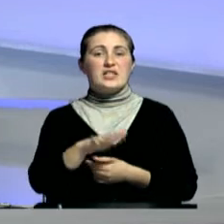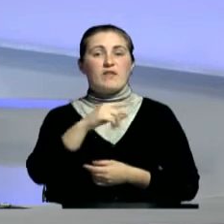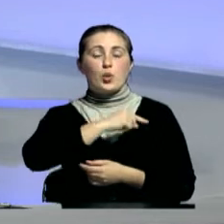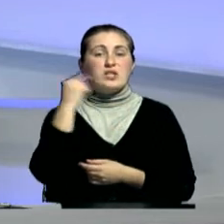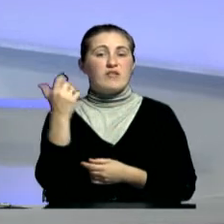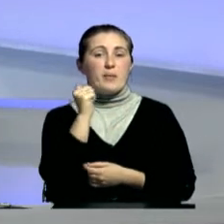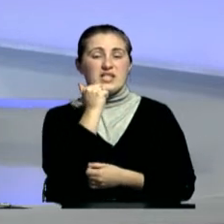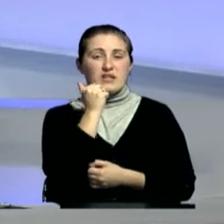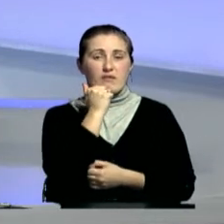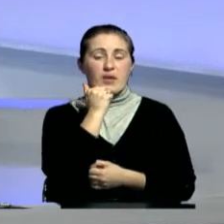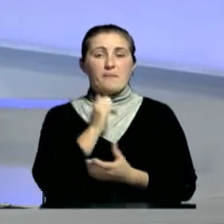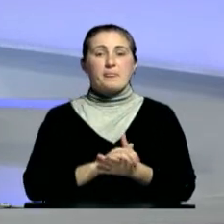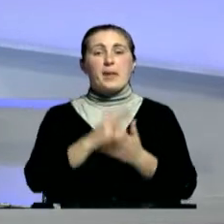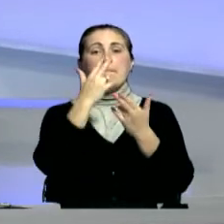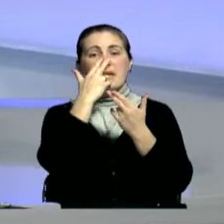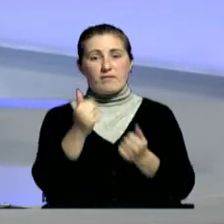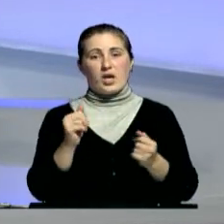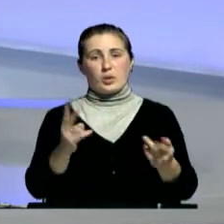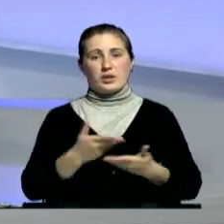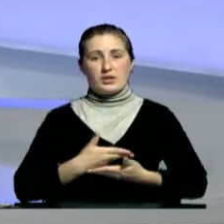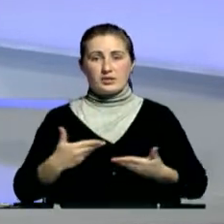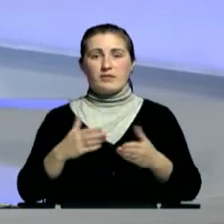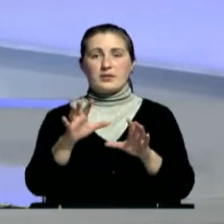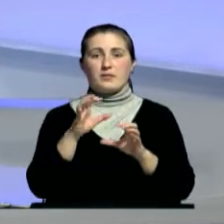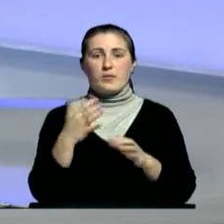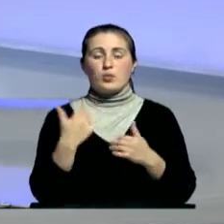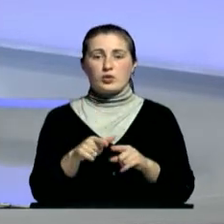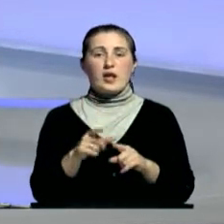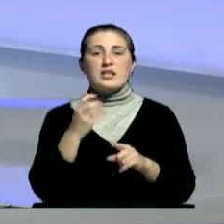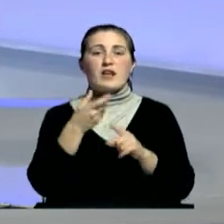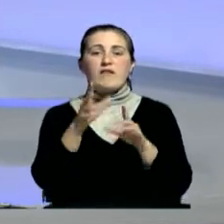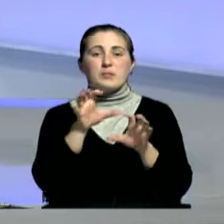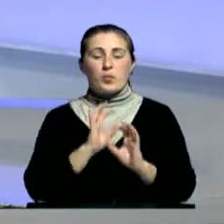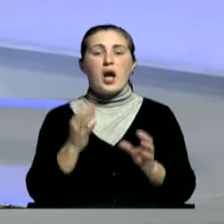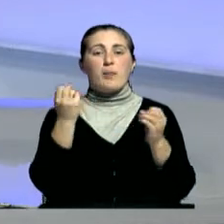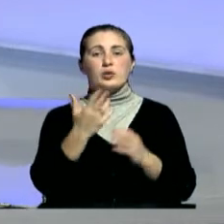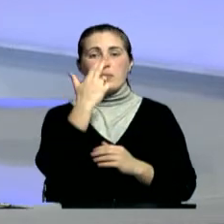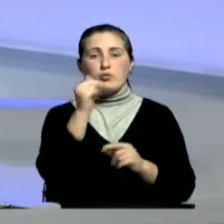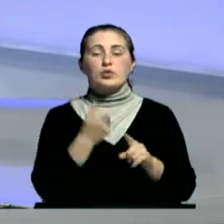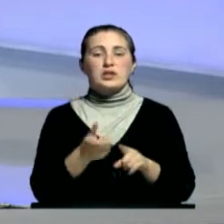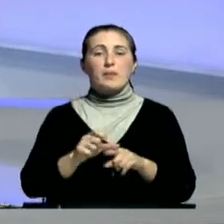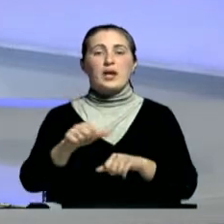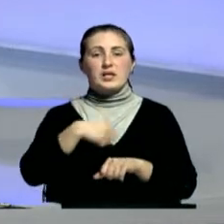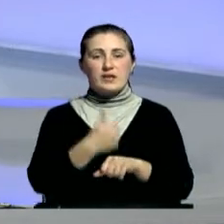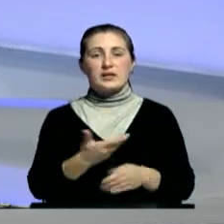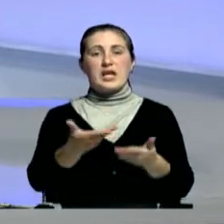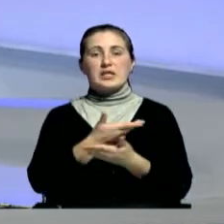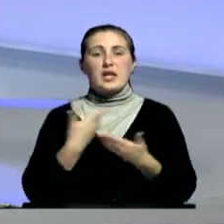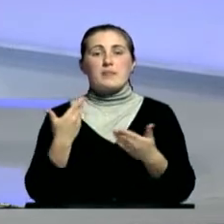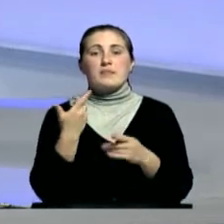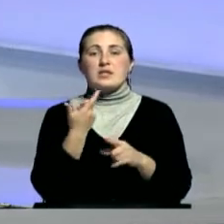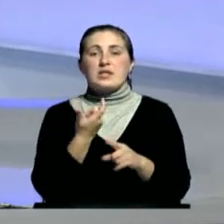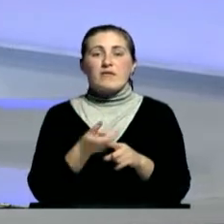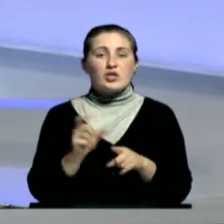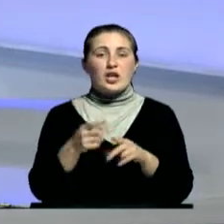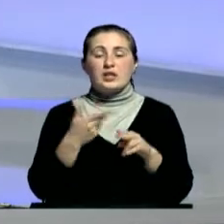Москве. Привыкают к нам. Воспринимают уже всерьез. Не воспринимают, привыкают. И что самое главное, нам совершенно это